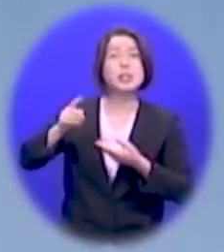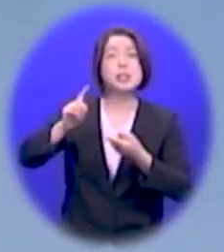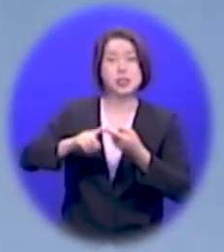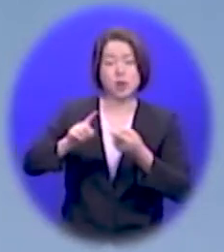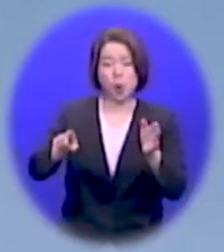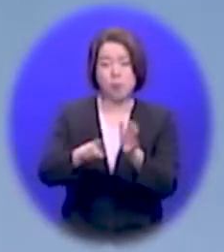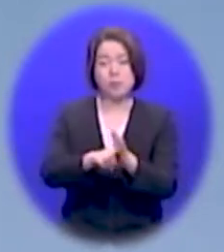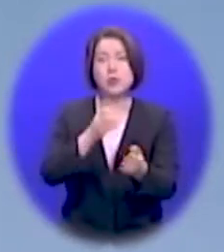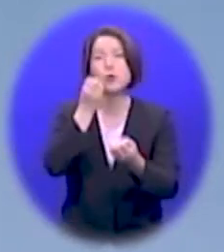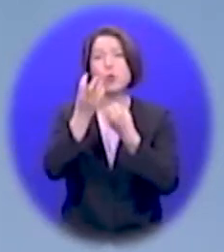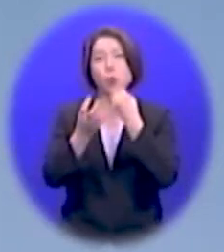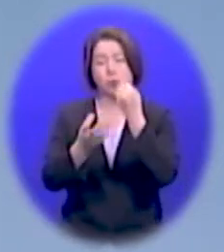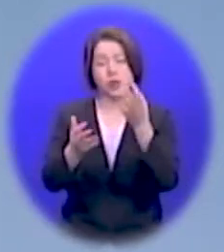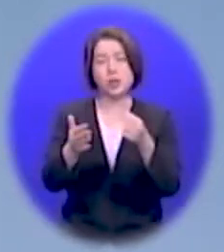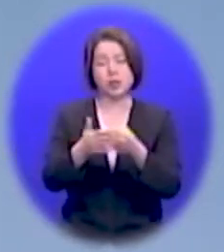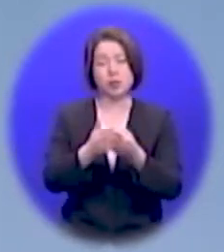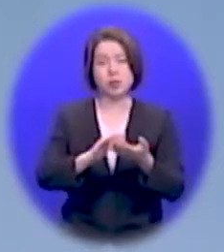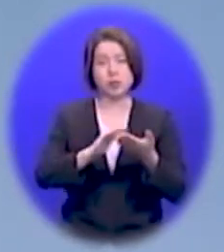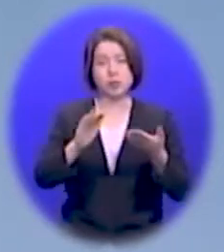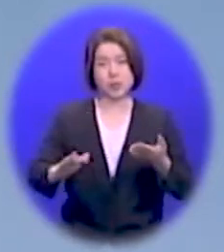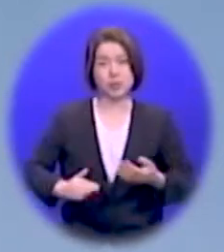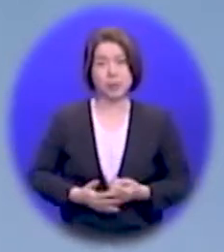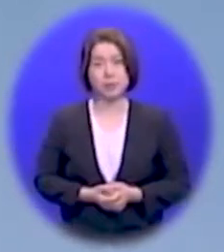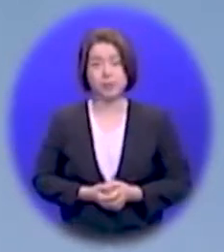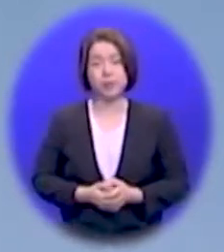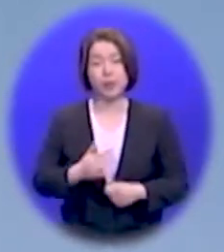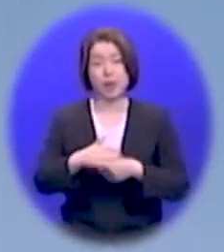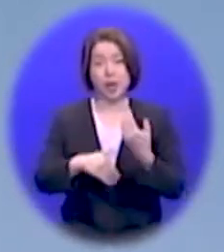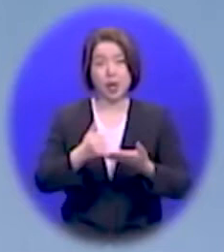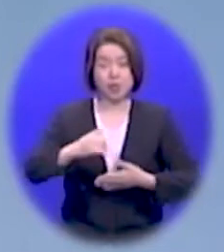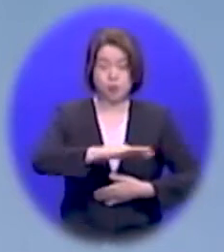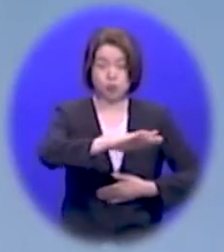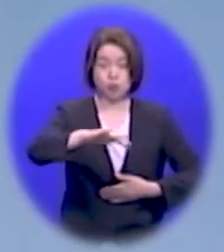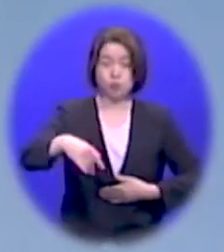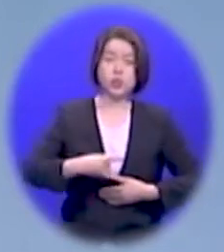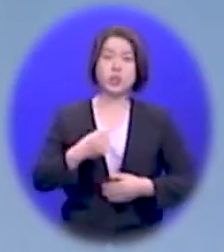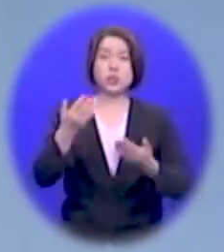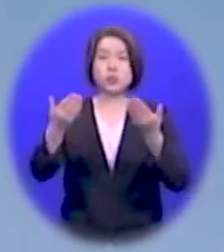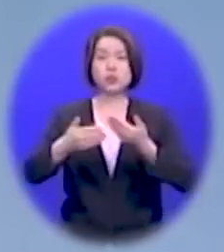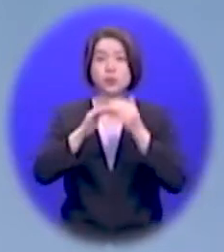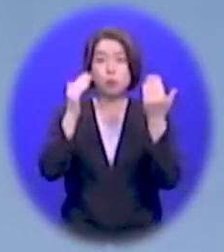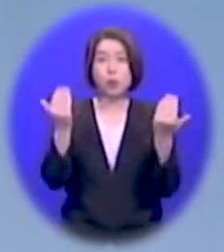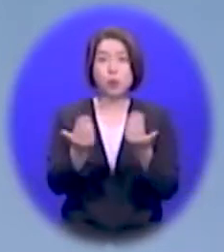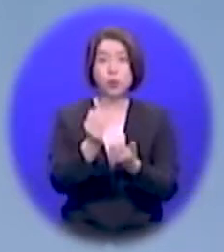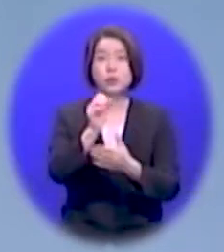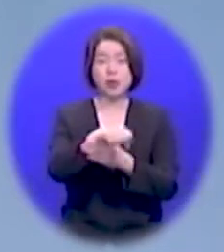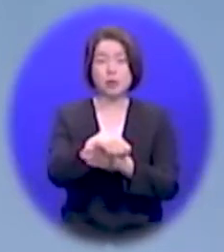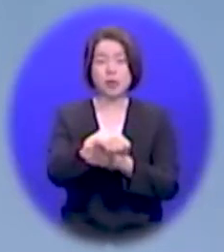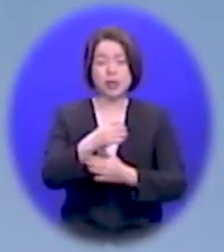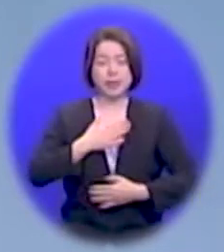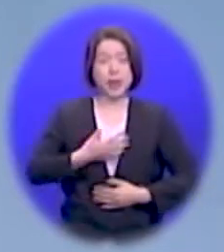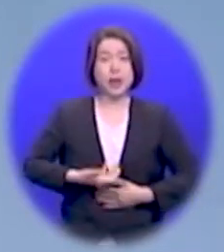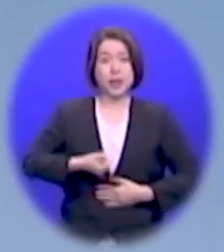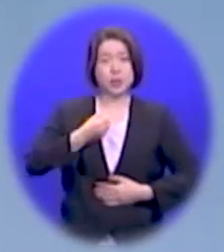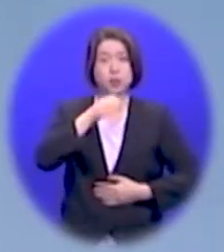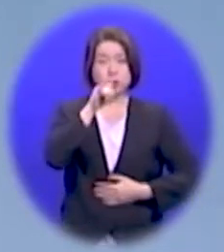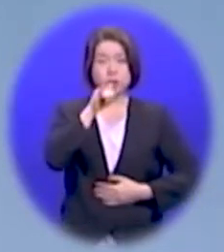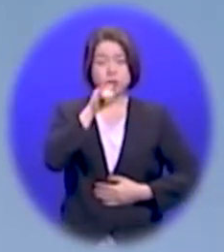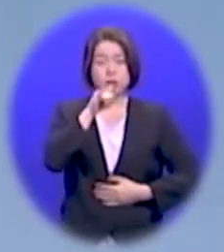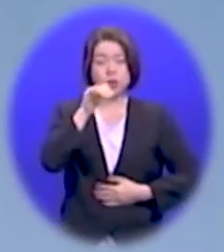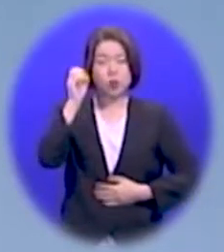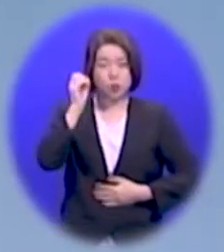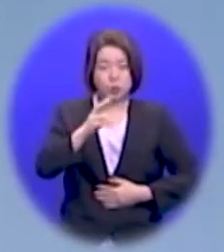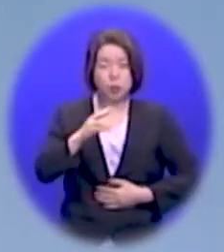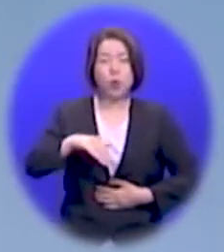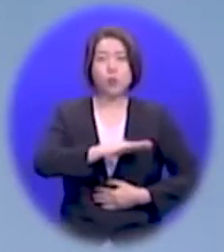신앙고백 이기 때문에 그렇습니다 하나님이 우리에게 주신 모든 열매 지금 우리가 가지고 있는 거 우리가 또